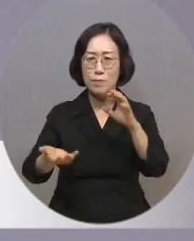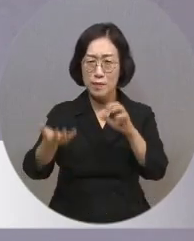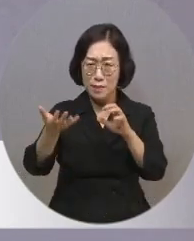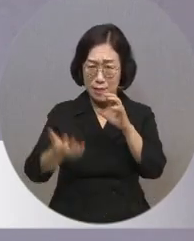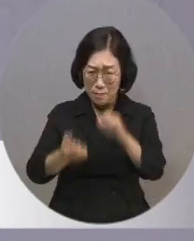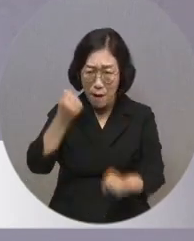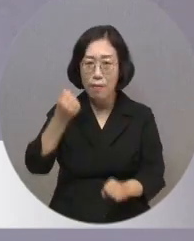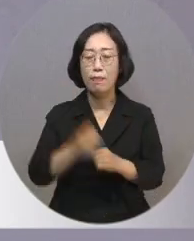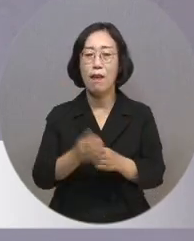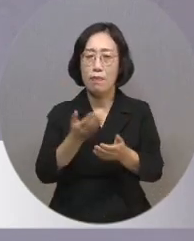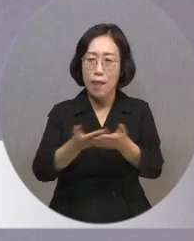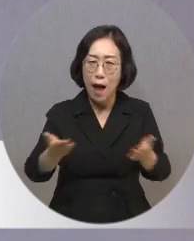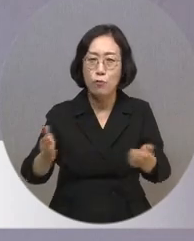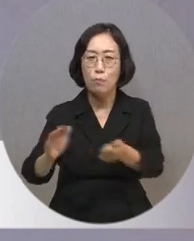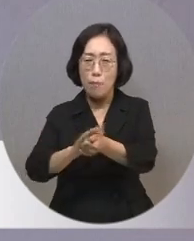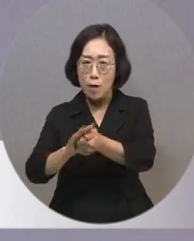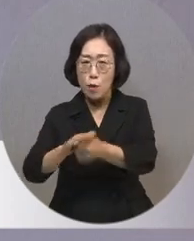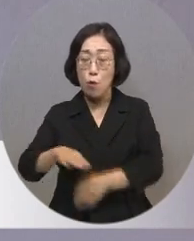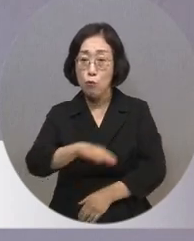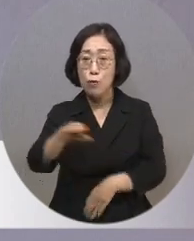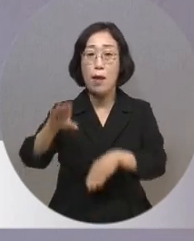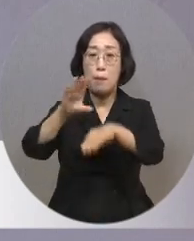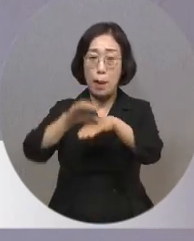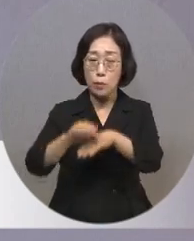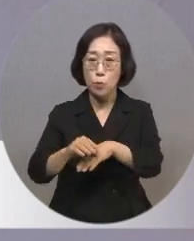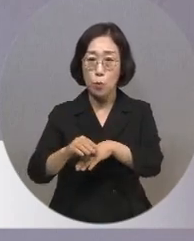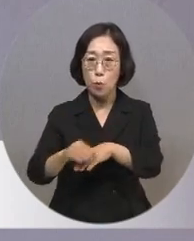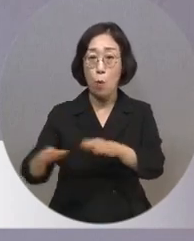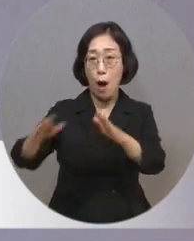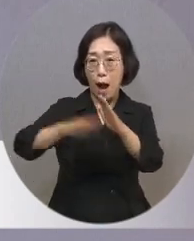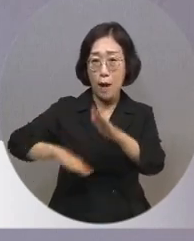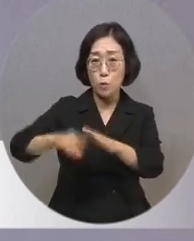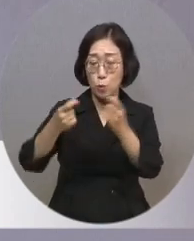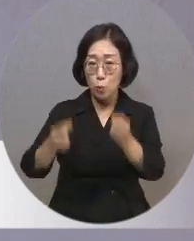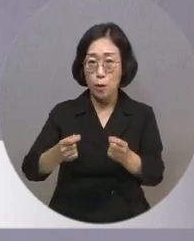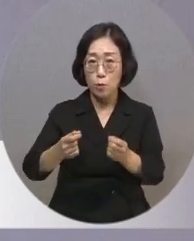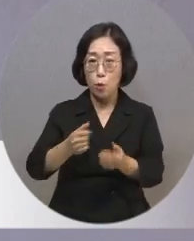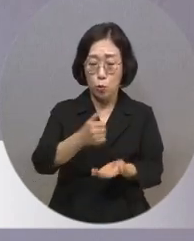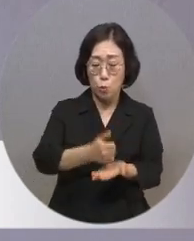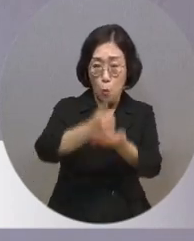실천하는 우리 방송, 우리 형제들 같이 존경하면서